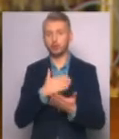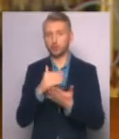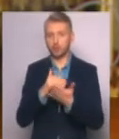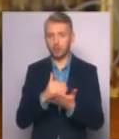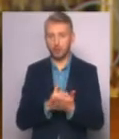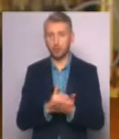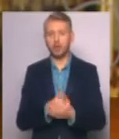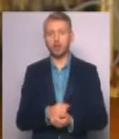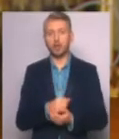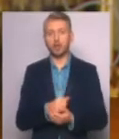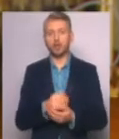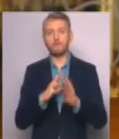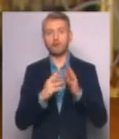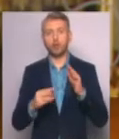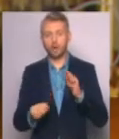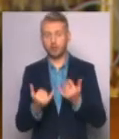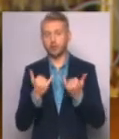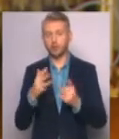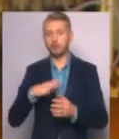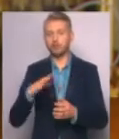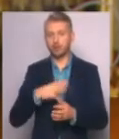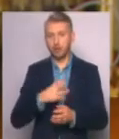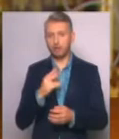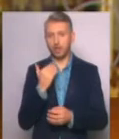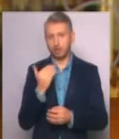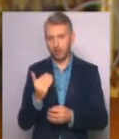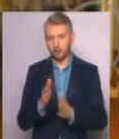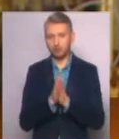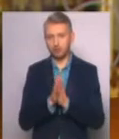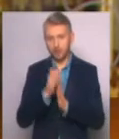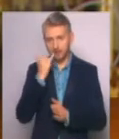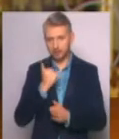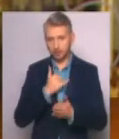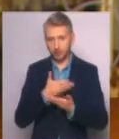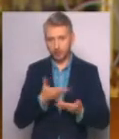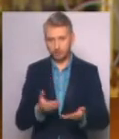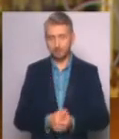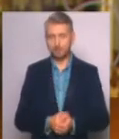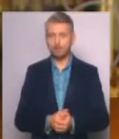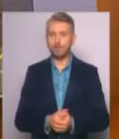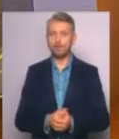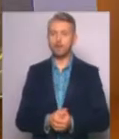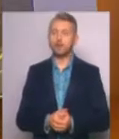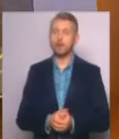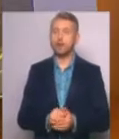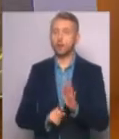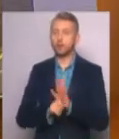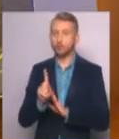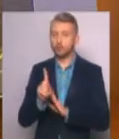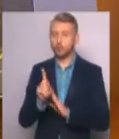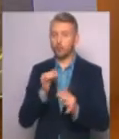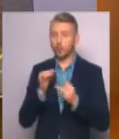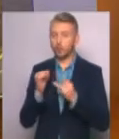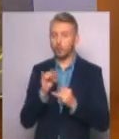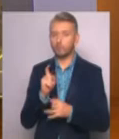Ще раз нагадаю, Виноградар, сьогодні ми чекаємо саме на вас. Будь ласка, долучайтеся активно. Отже, пане Вадиме, розпочну я з вами розмову,